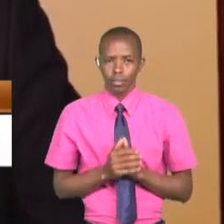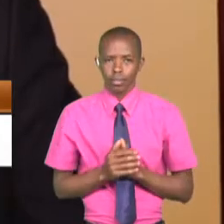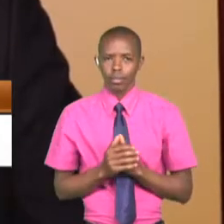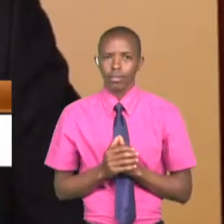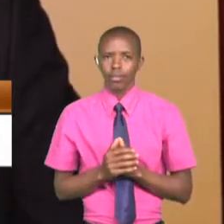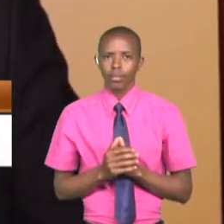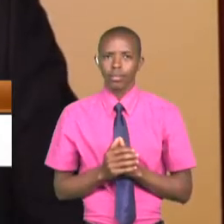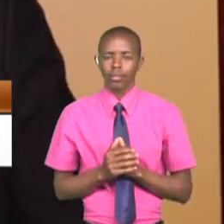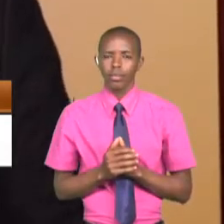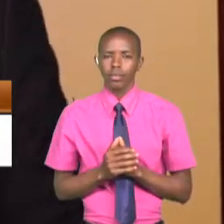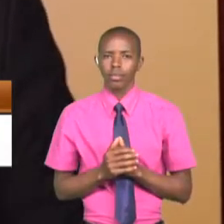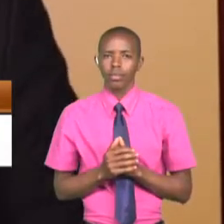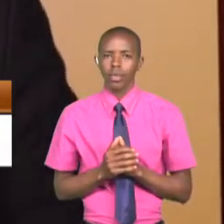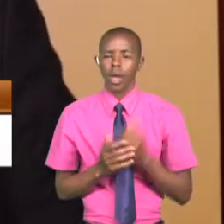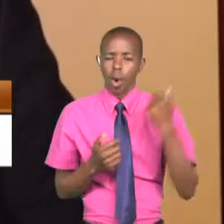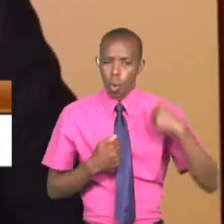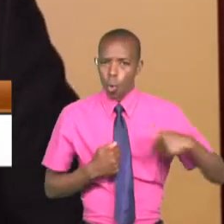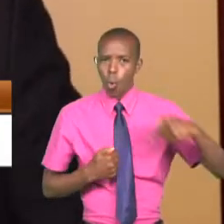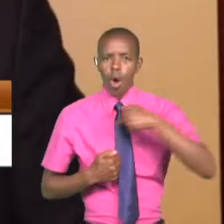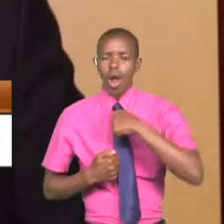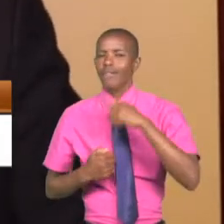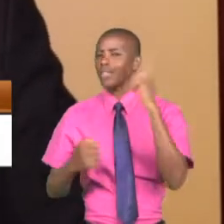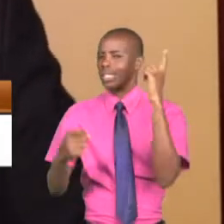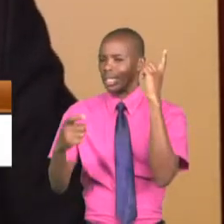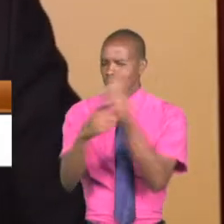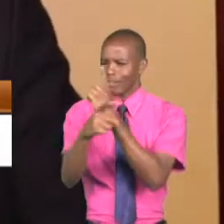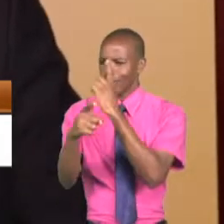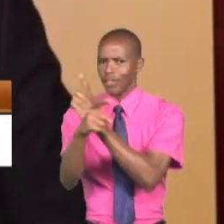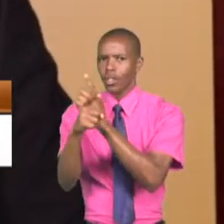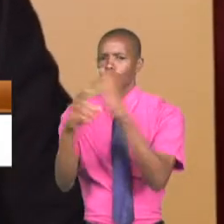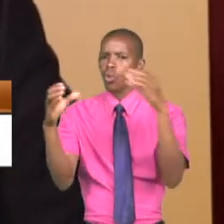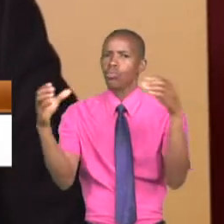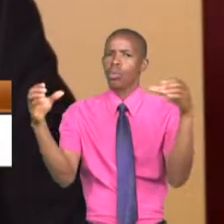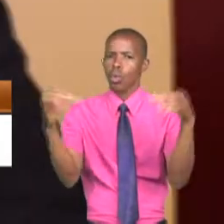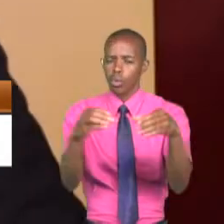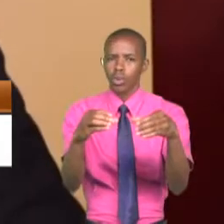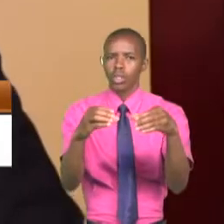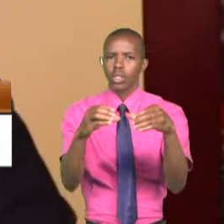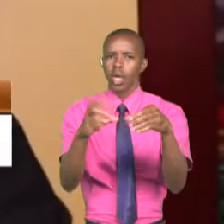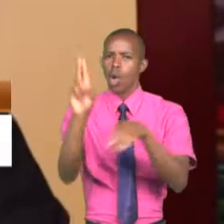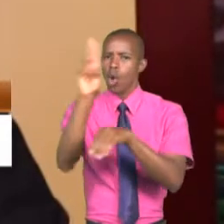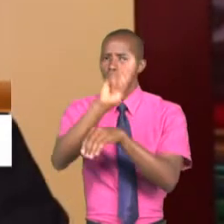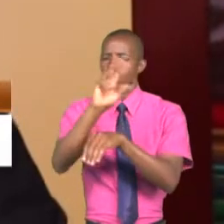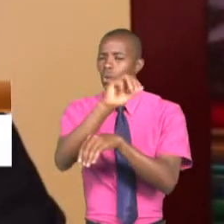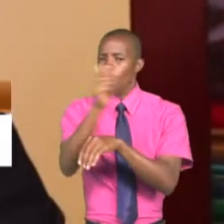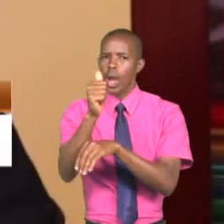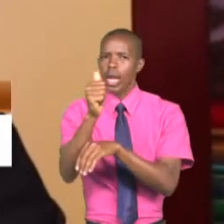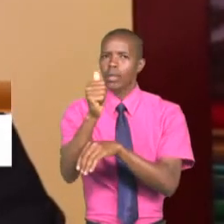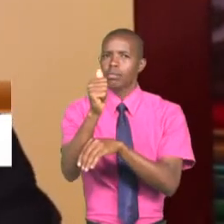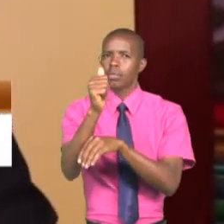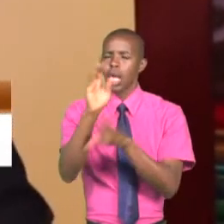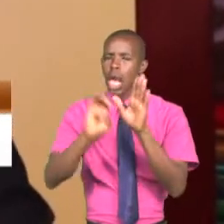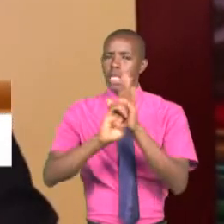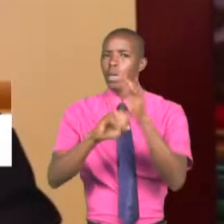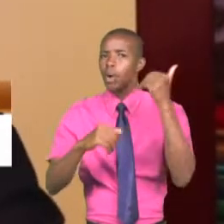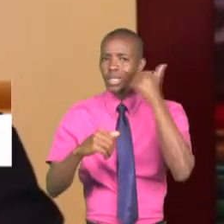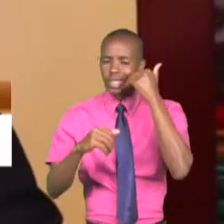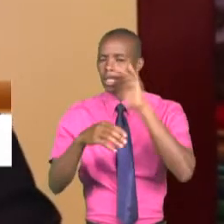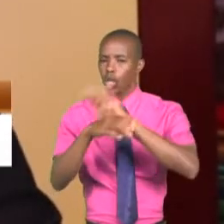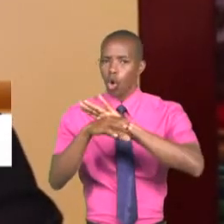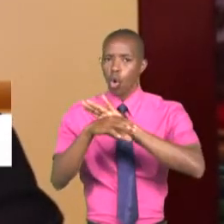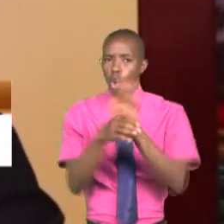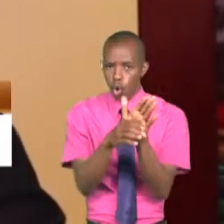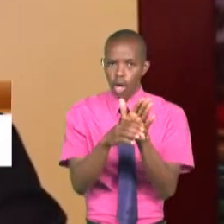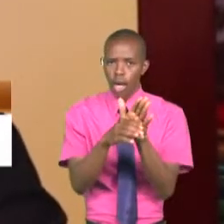have various forces that take advantage of anything like corona. There are forces like where